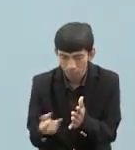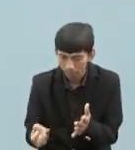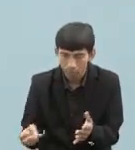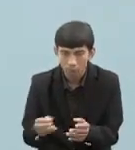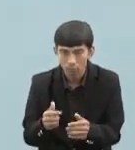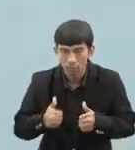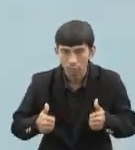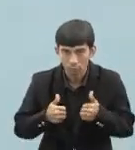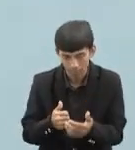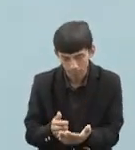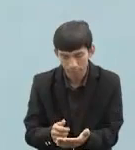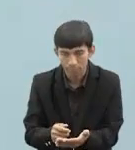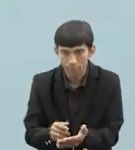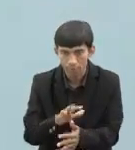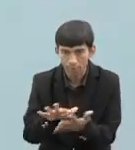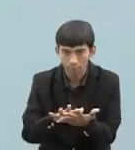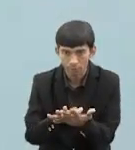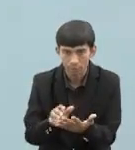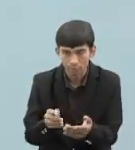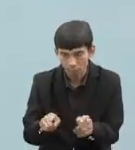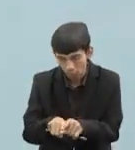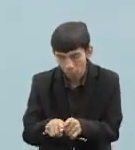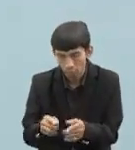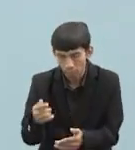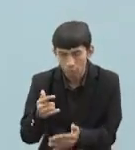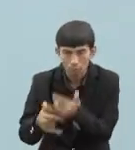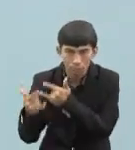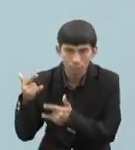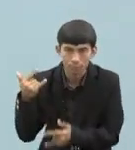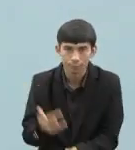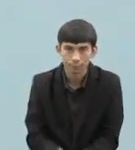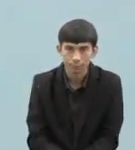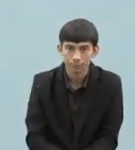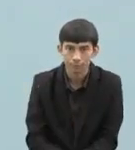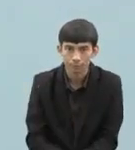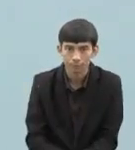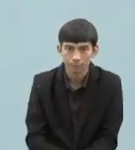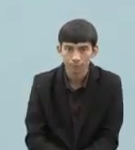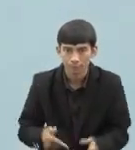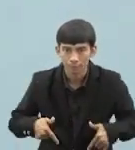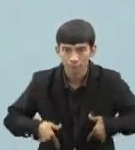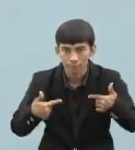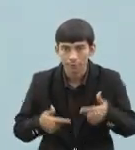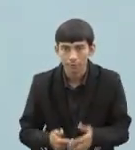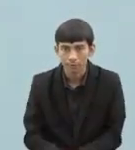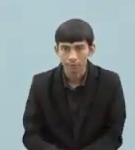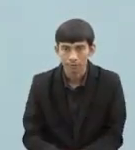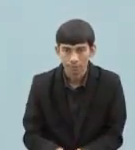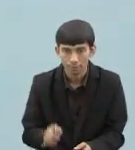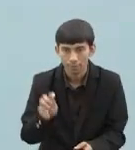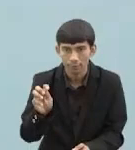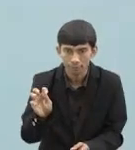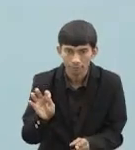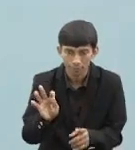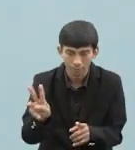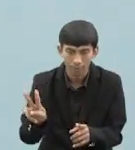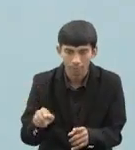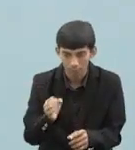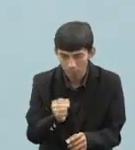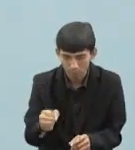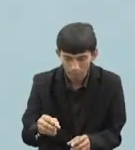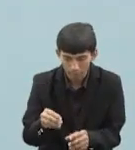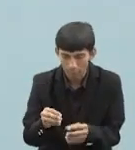chiết phía tách ruông mùn mì. Chân châm chi vi trạp đồn tà. Chi vi nó cứ chân châm chi vượt, ok. Chi vi cứ chi vượt nè con á. Vẹn tì